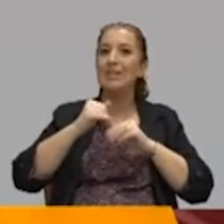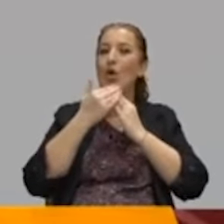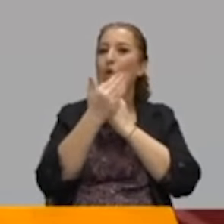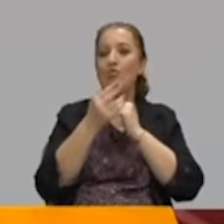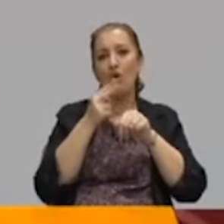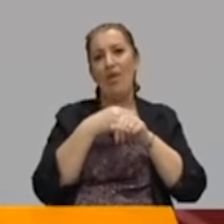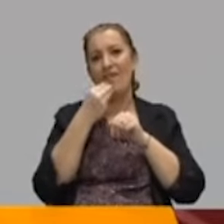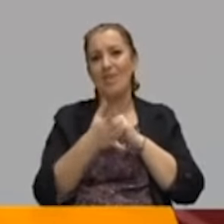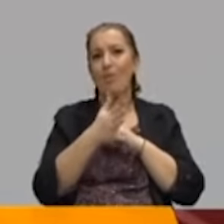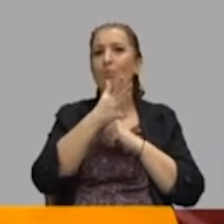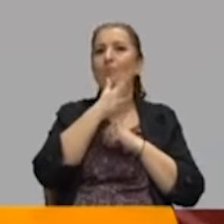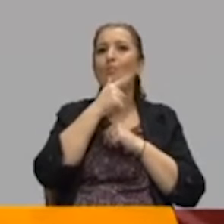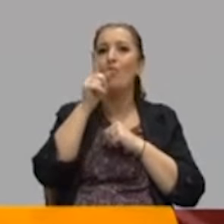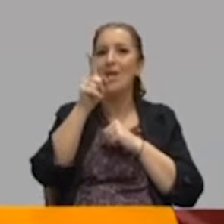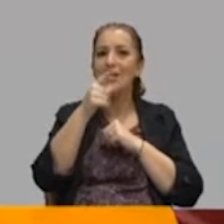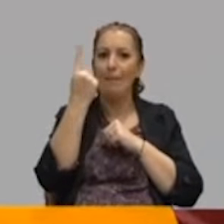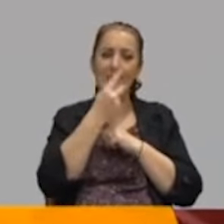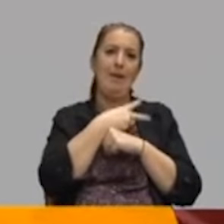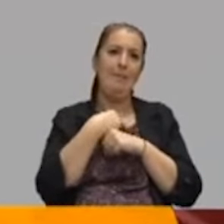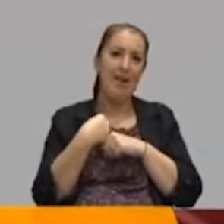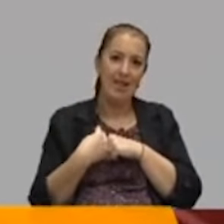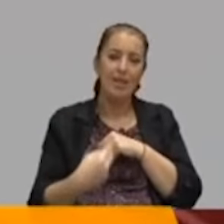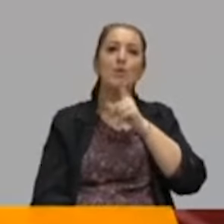verelim. Bulgaristan'da bir belediye